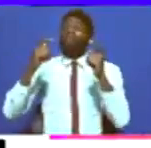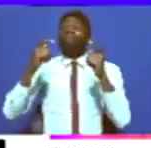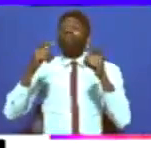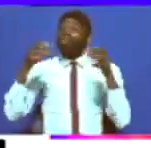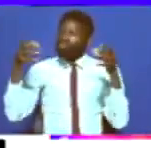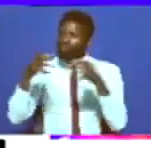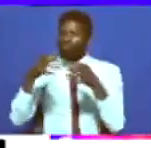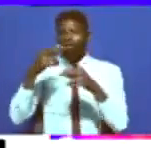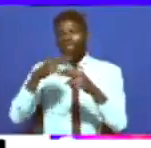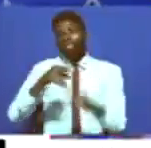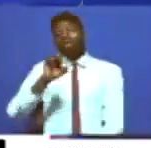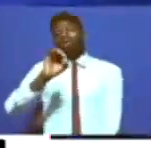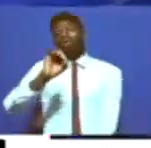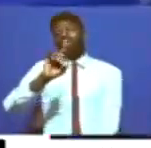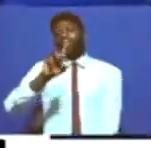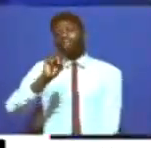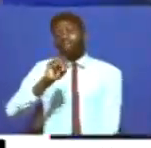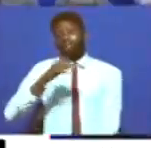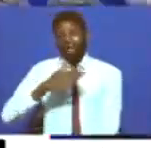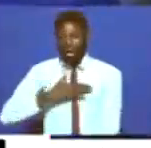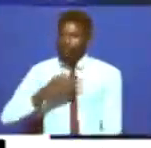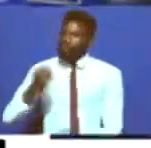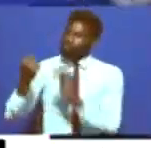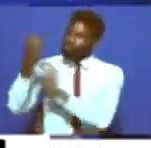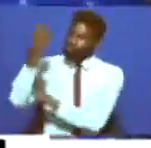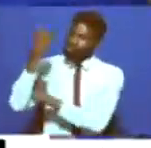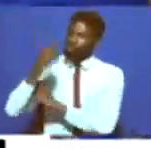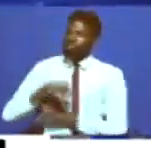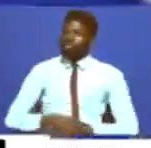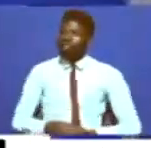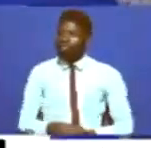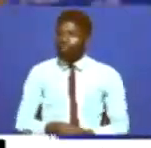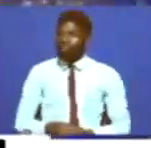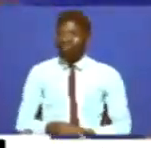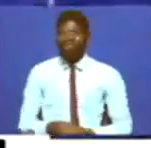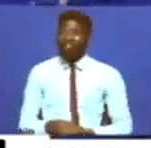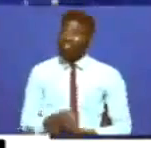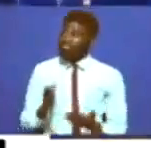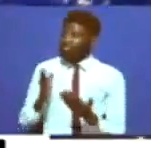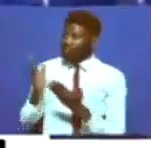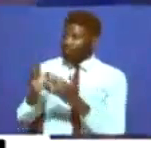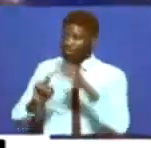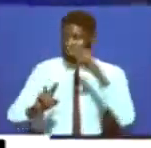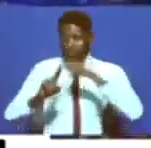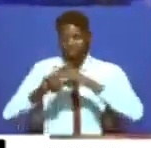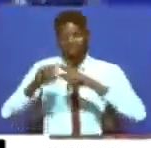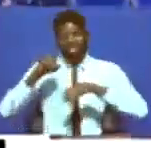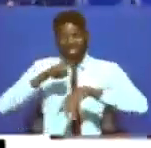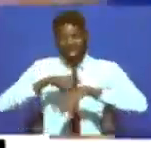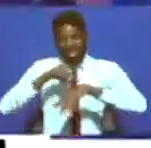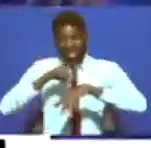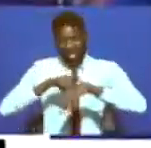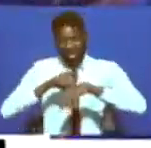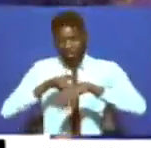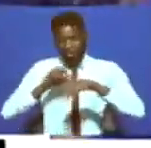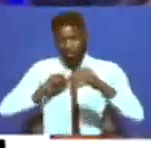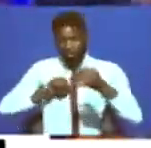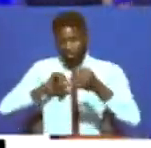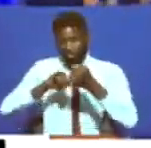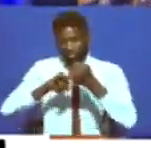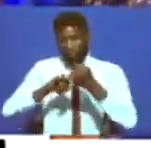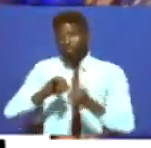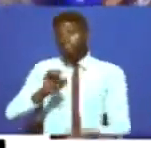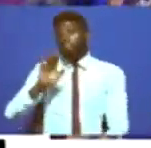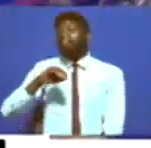ODM. That is our strength. Haya yalijiri wakati mkewe mwaniaji wa urais kwa tiketi ya muungano wa Azimio la Umoja